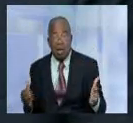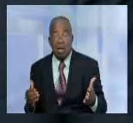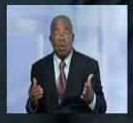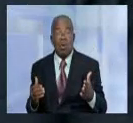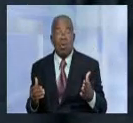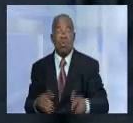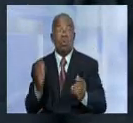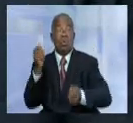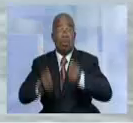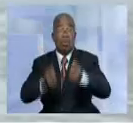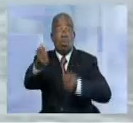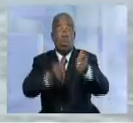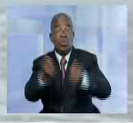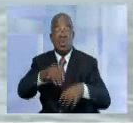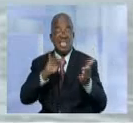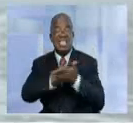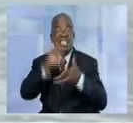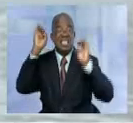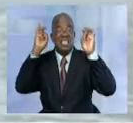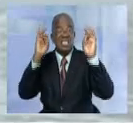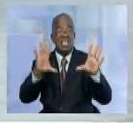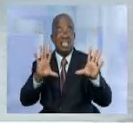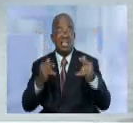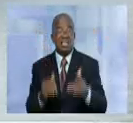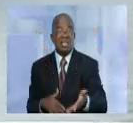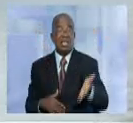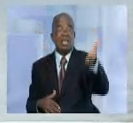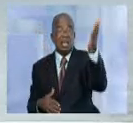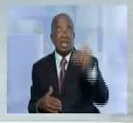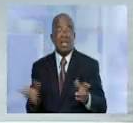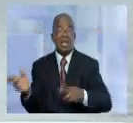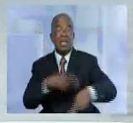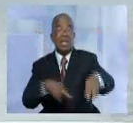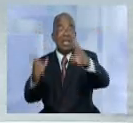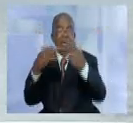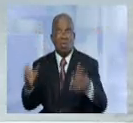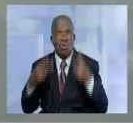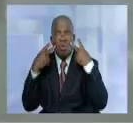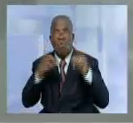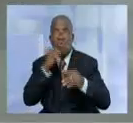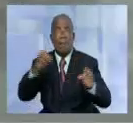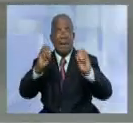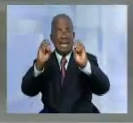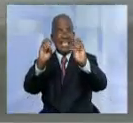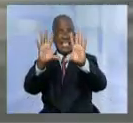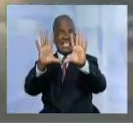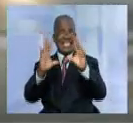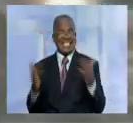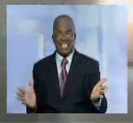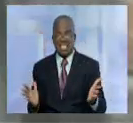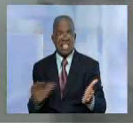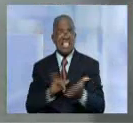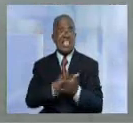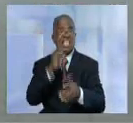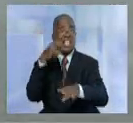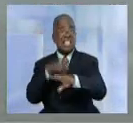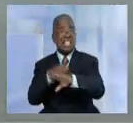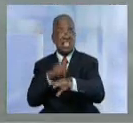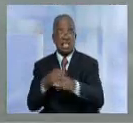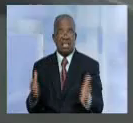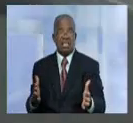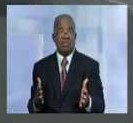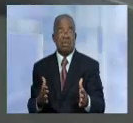dangereuse. Les routes, les voici. Qu'il s'agisse des grands axes autour des villes ou des chemins de campagne, tout tourne